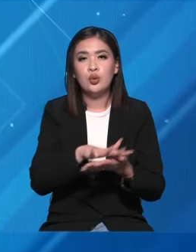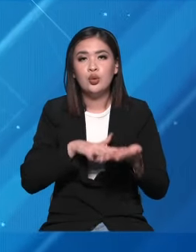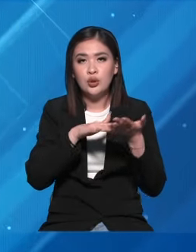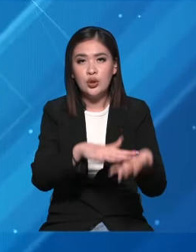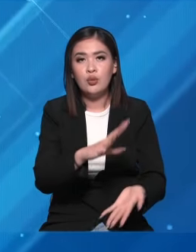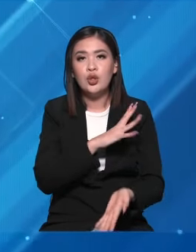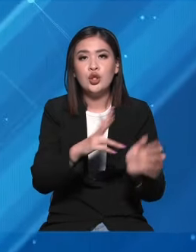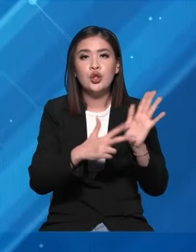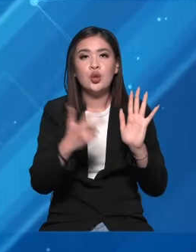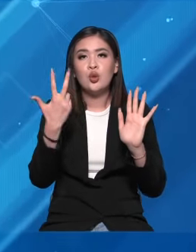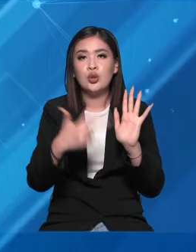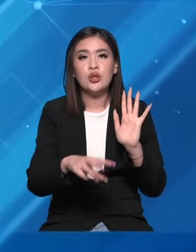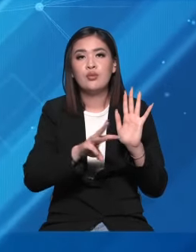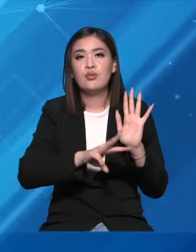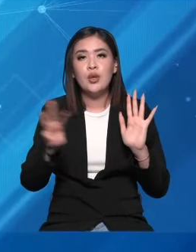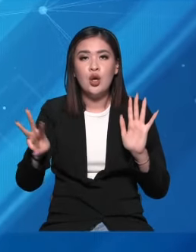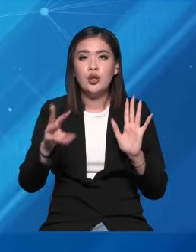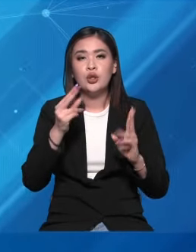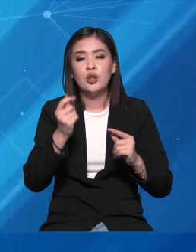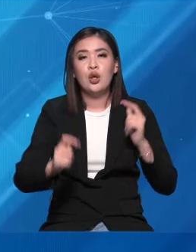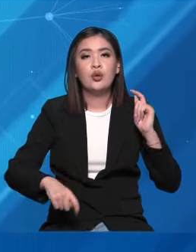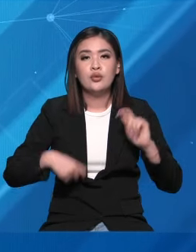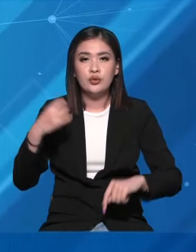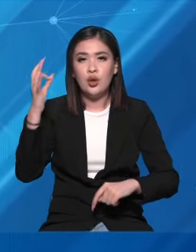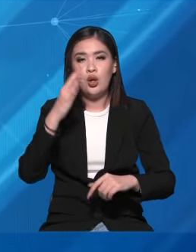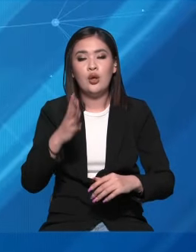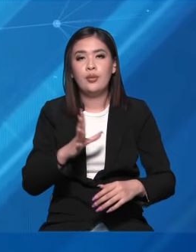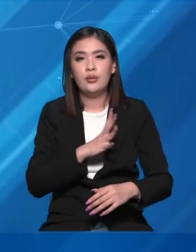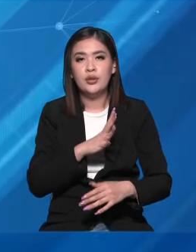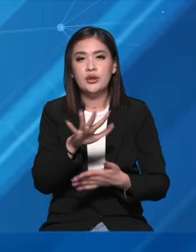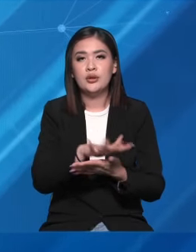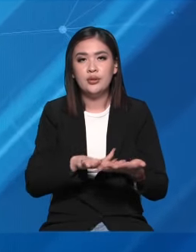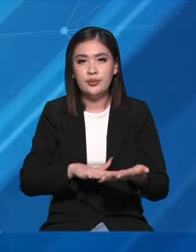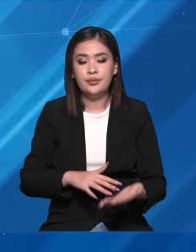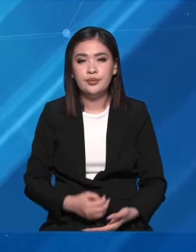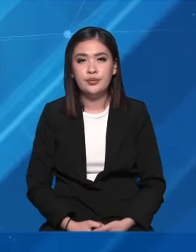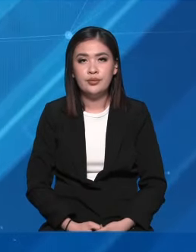Олар 830 миллион теңгенің шығынын өтеуге сұрау алған.